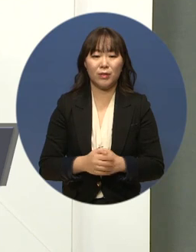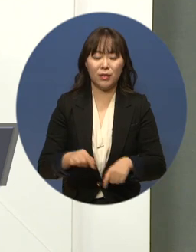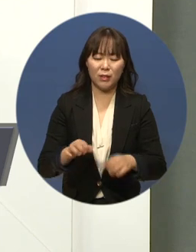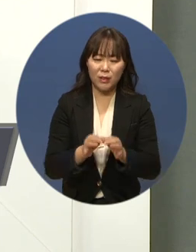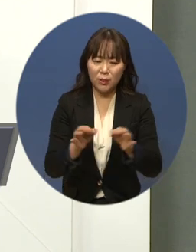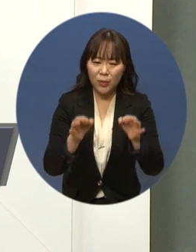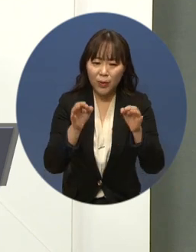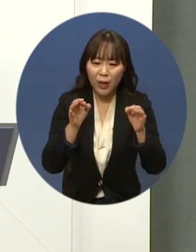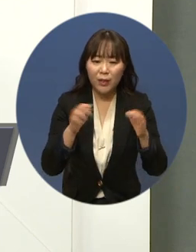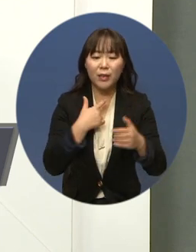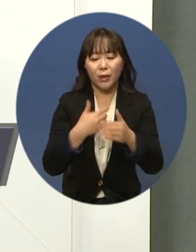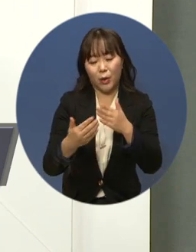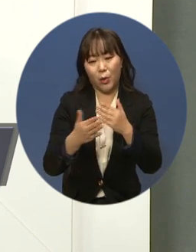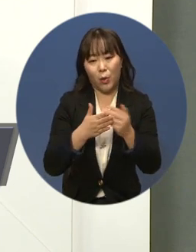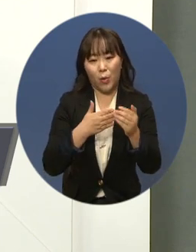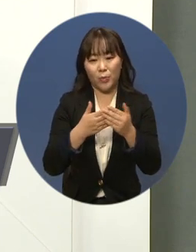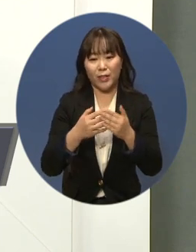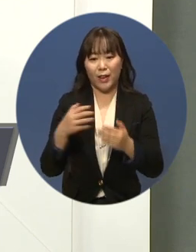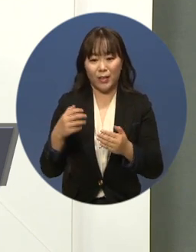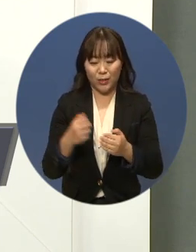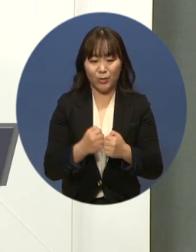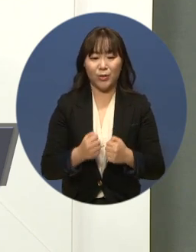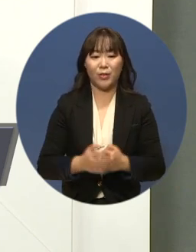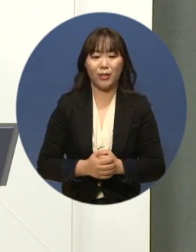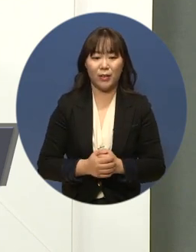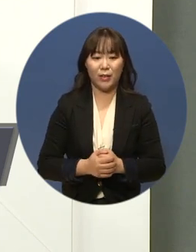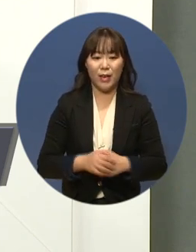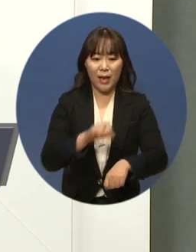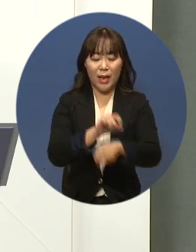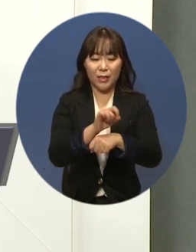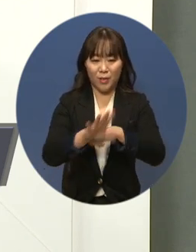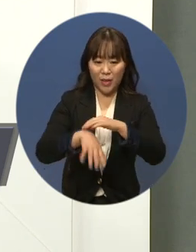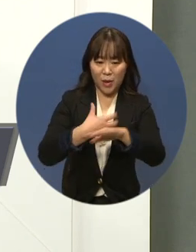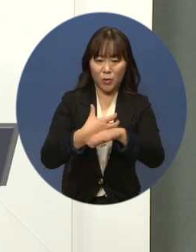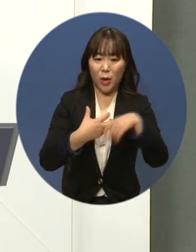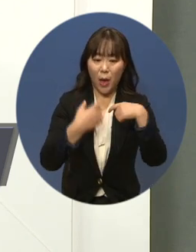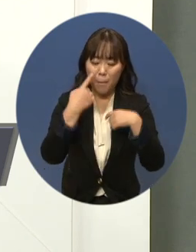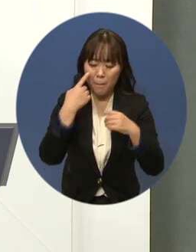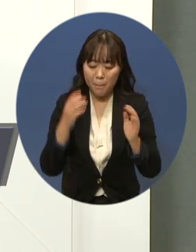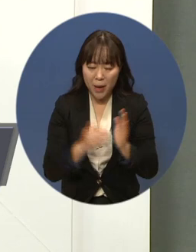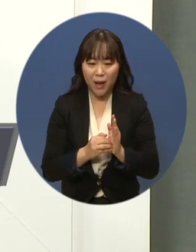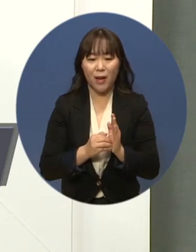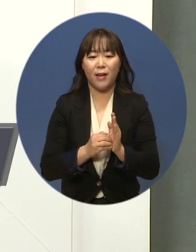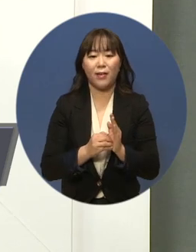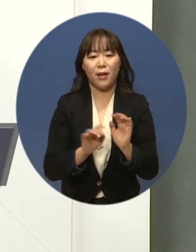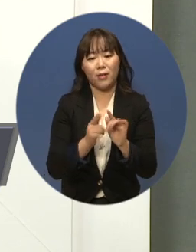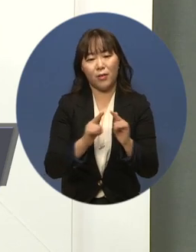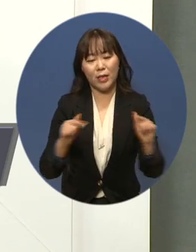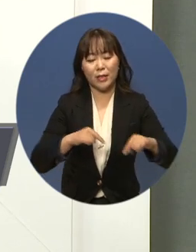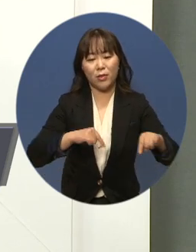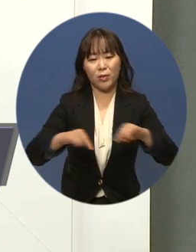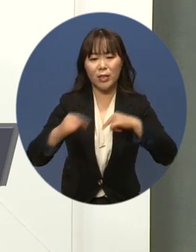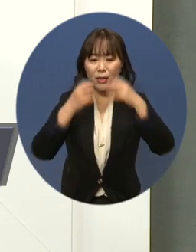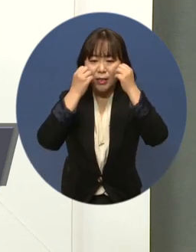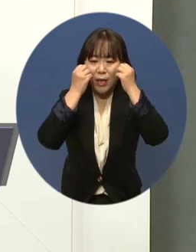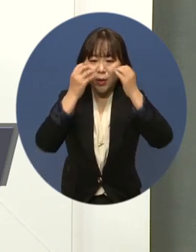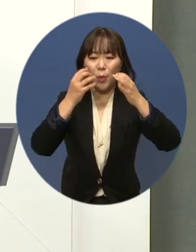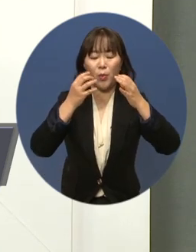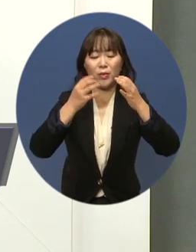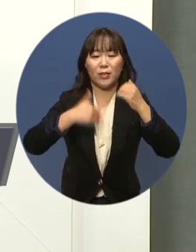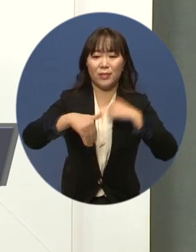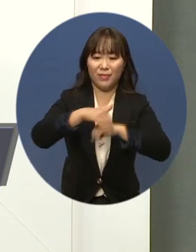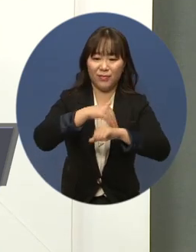그동안의 경험을 토대로 해서 행정개혁도 해보셨고 여러 가지 정치의